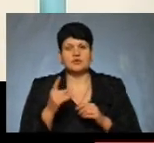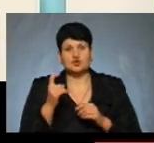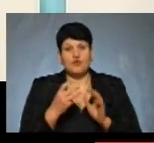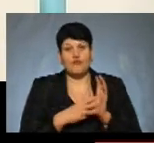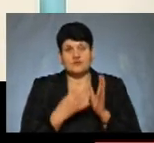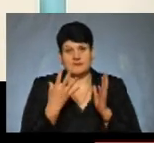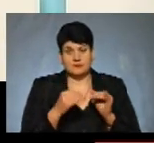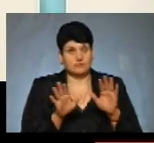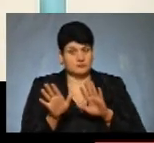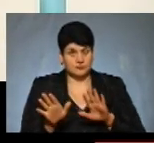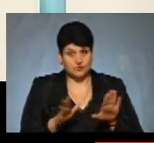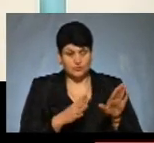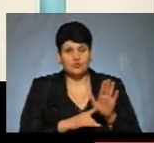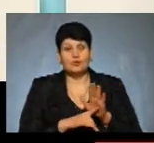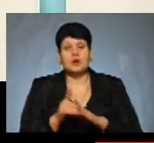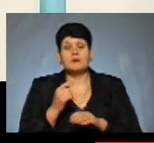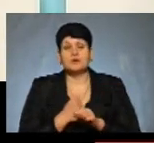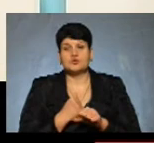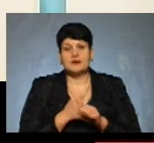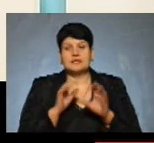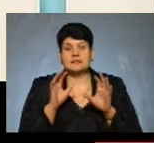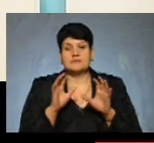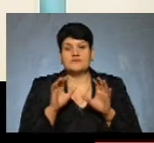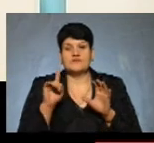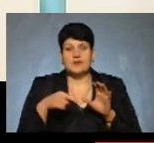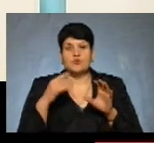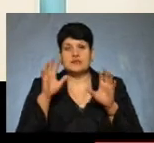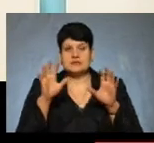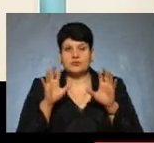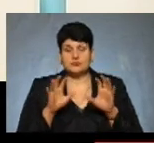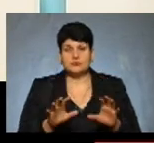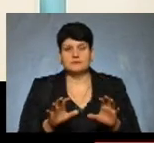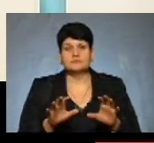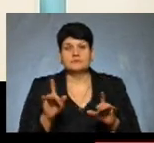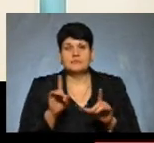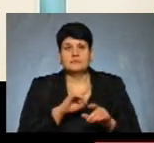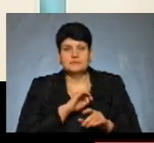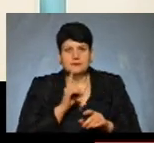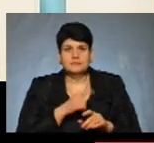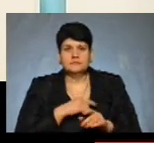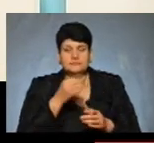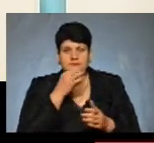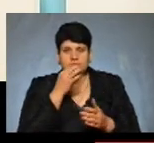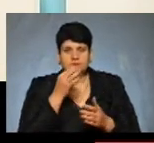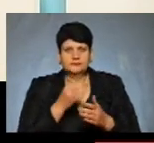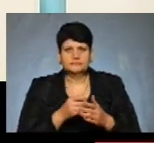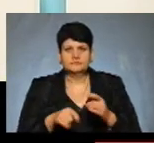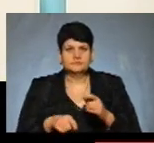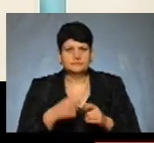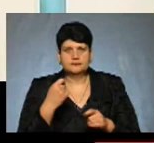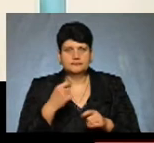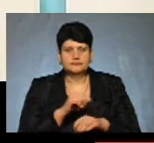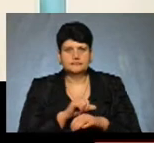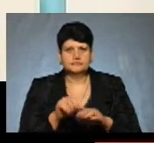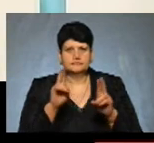будуть вступають в дію вимоги законодавчого акту, які посилюють відповідальність за порушення митних